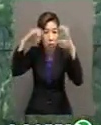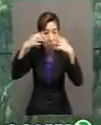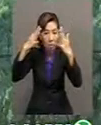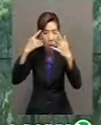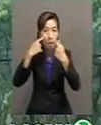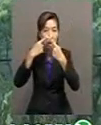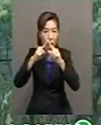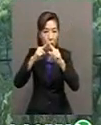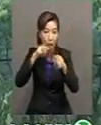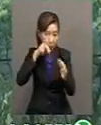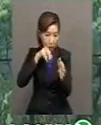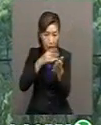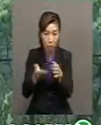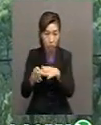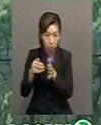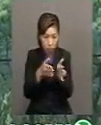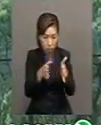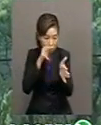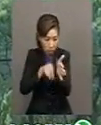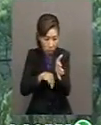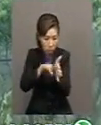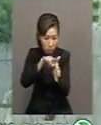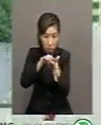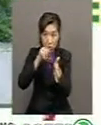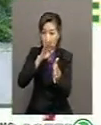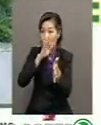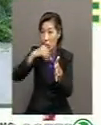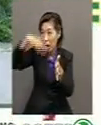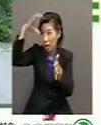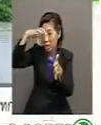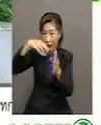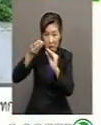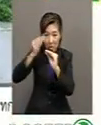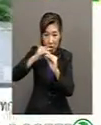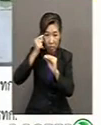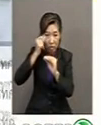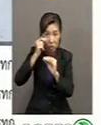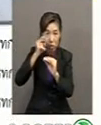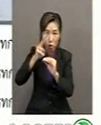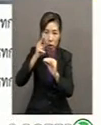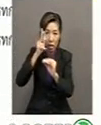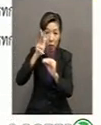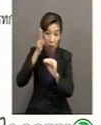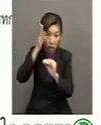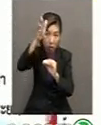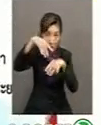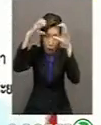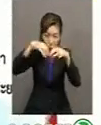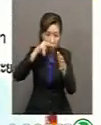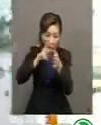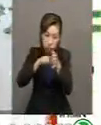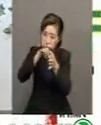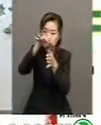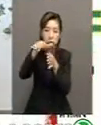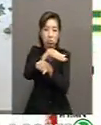ริมาณน้ำที่เต็มคลองและปริ่มตลิ่งนั้นนะครับเมื่อมีฝนตกลงมาในช่วงของ 2-3 วันข้างหน้าก็จะทำให้มีน้ำล้น